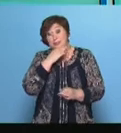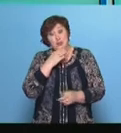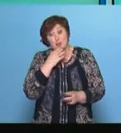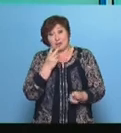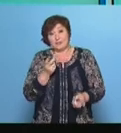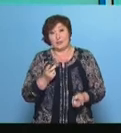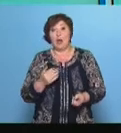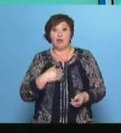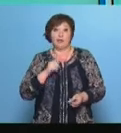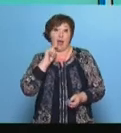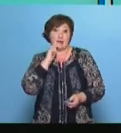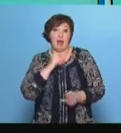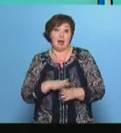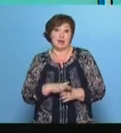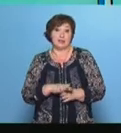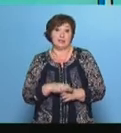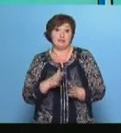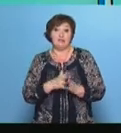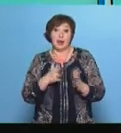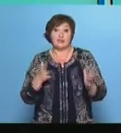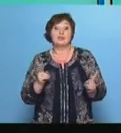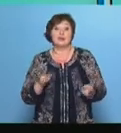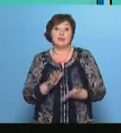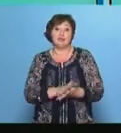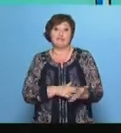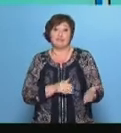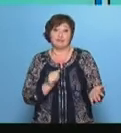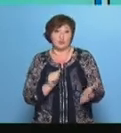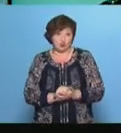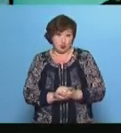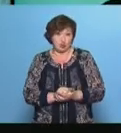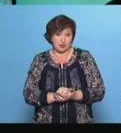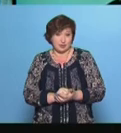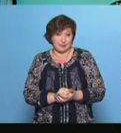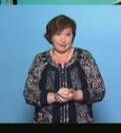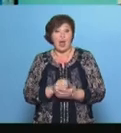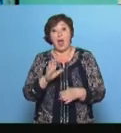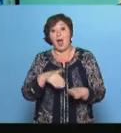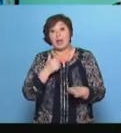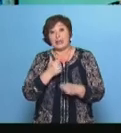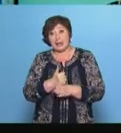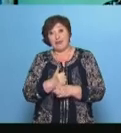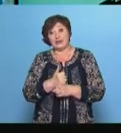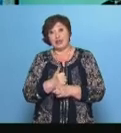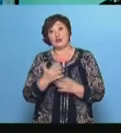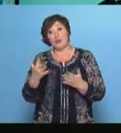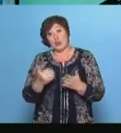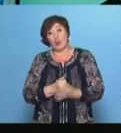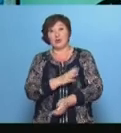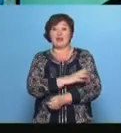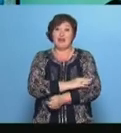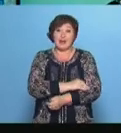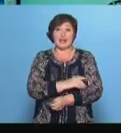меня сахар большой. Как-то бы его уничтожить. Главное, находят и давление,